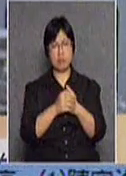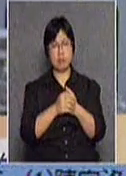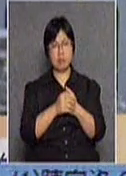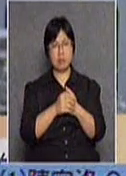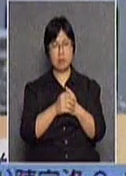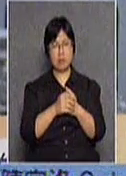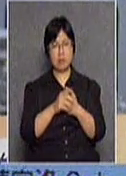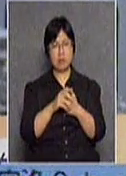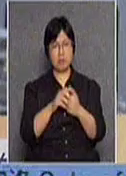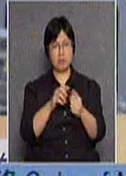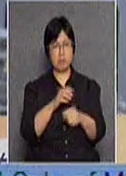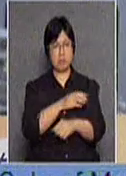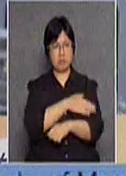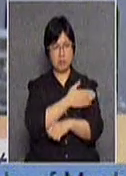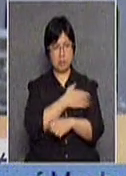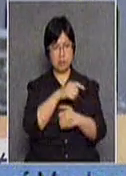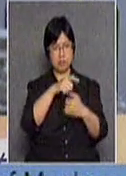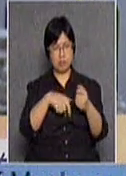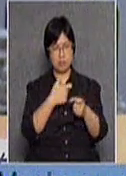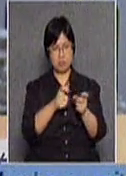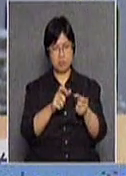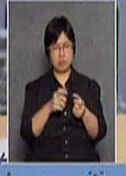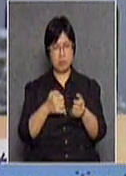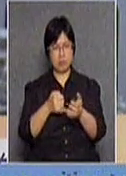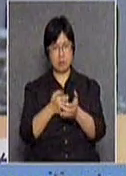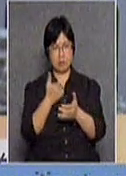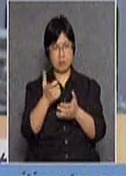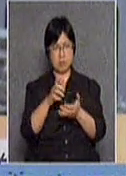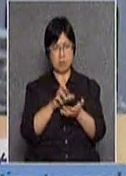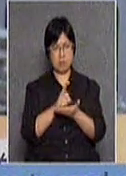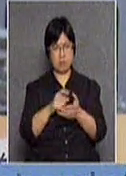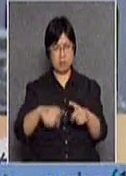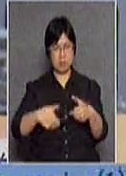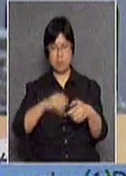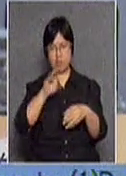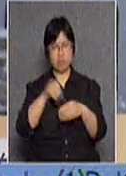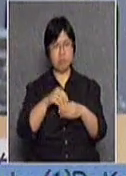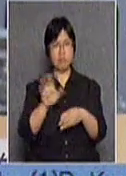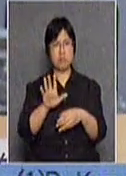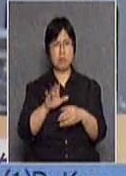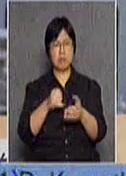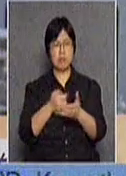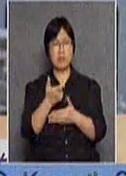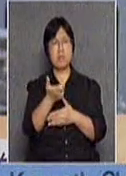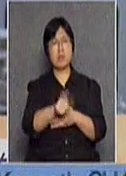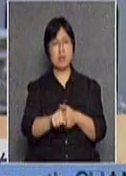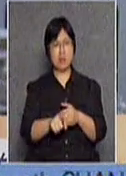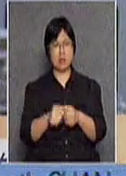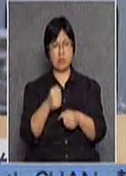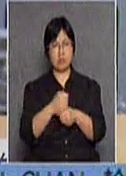就員工個人薪酬下津貼嘅全年預算開支咧唔應該納入啦。津貼佢咩嘢啫？做嘢